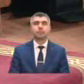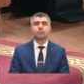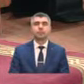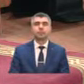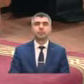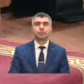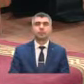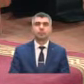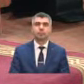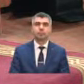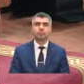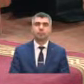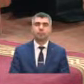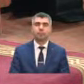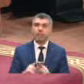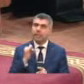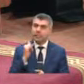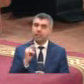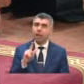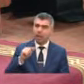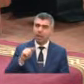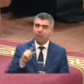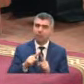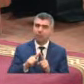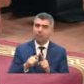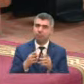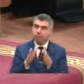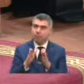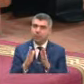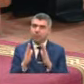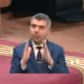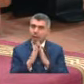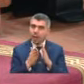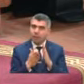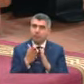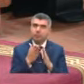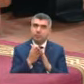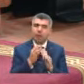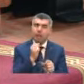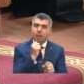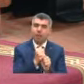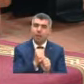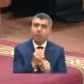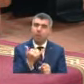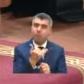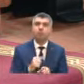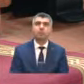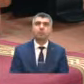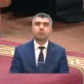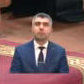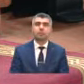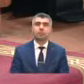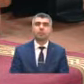ونعم ديما كان ومازال كاين وديما غيبقى، وكيقوموا بعمل جبار. وفي هذه المناسبة